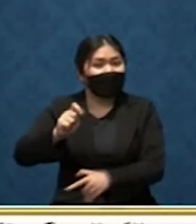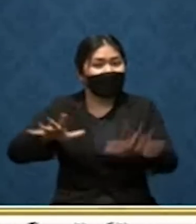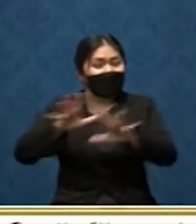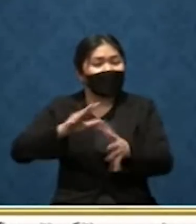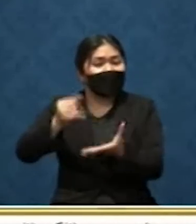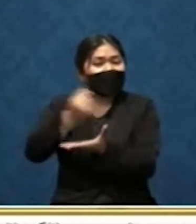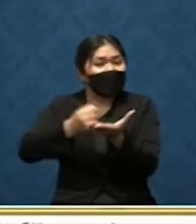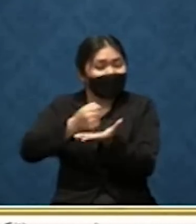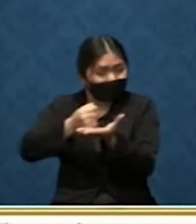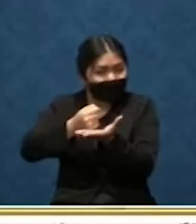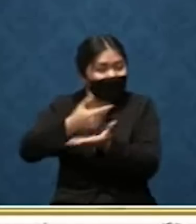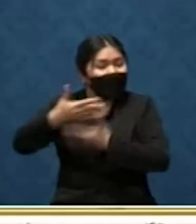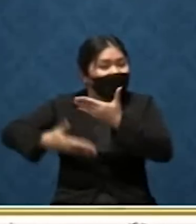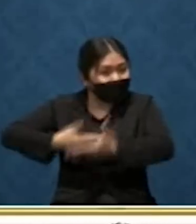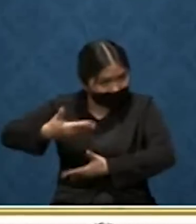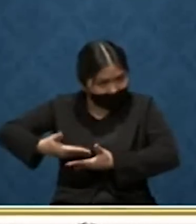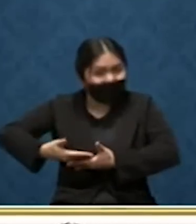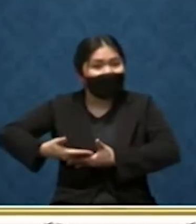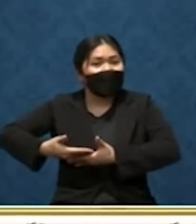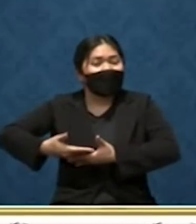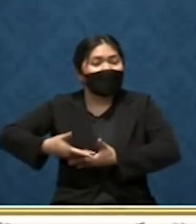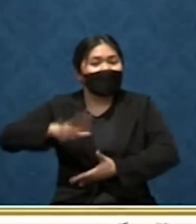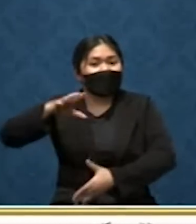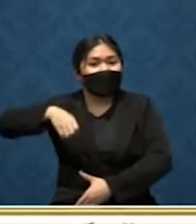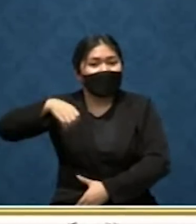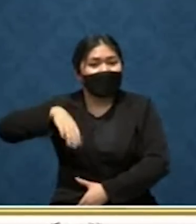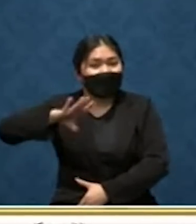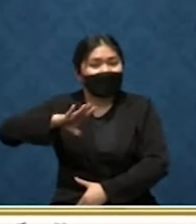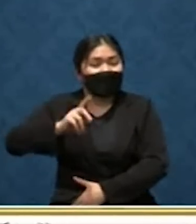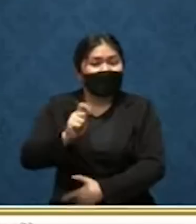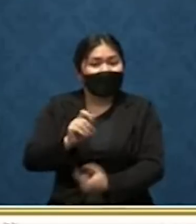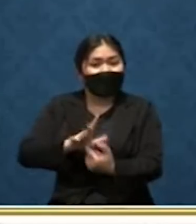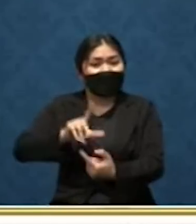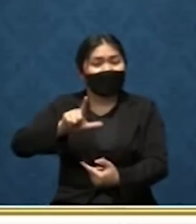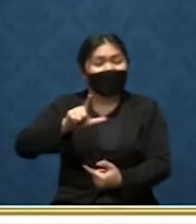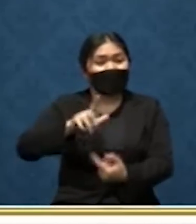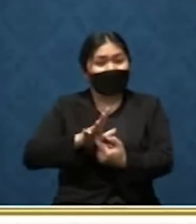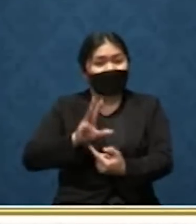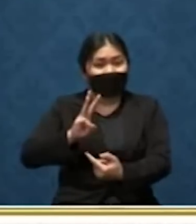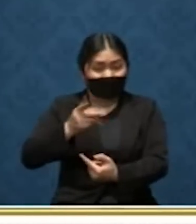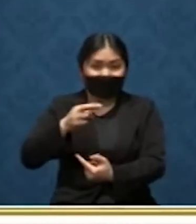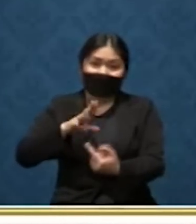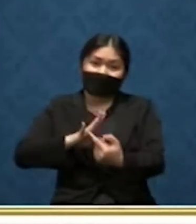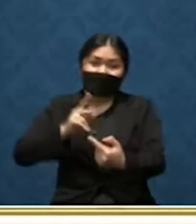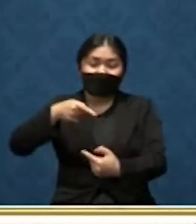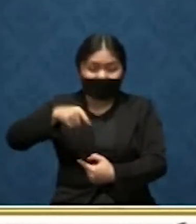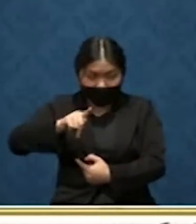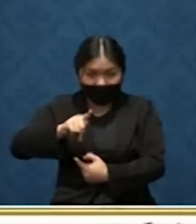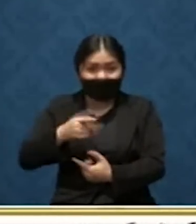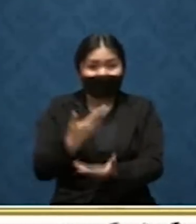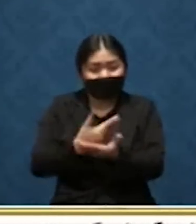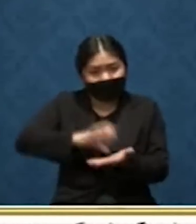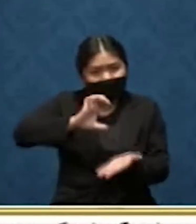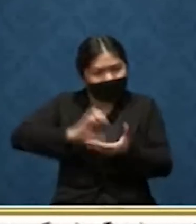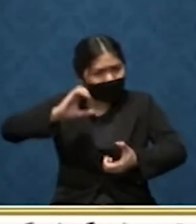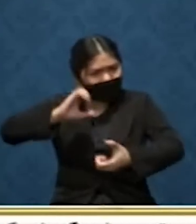ผู้ก่อนตงและเคยถือห้นในบริษัทอย่างอันรวกรุภและเคยร่วมทุนกับทุนมลัดก็